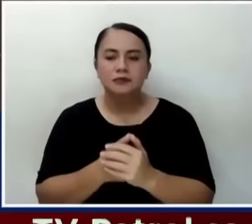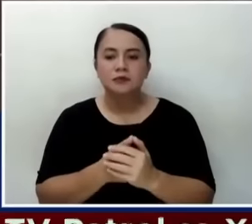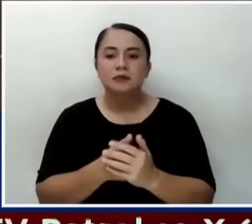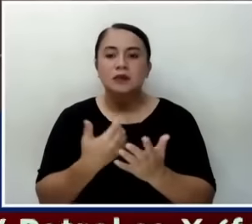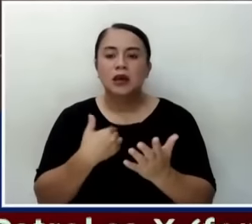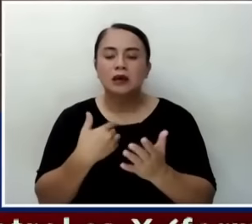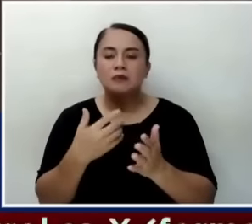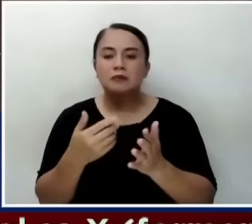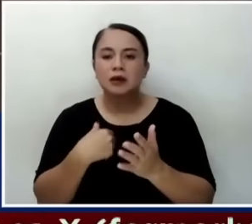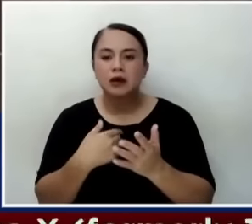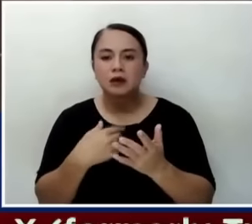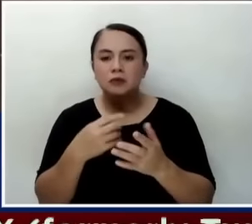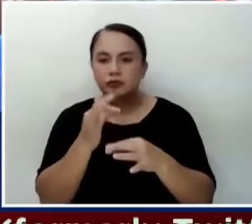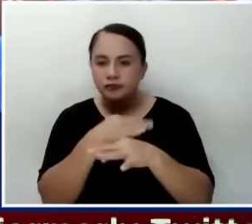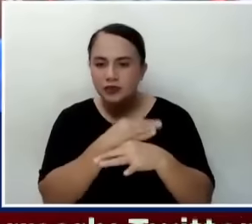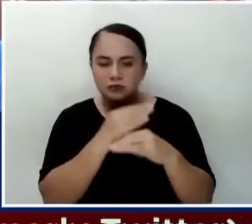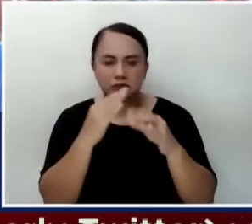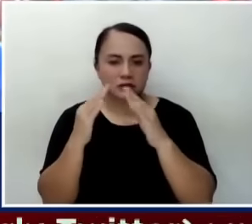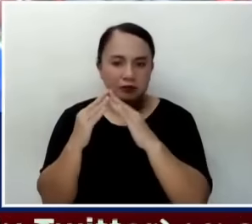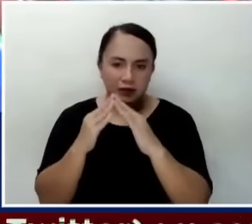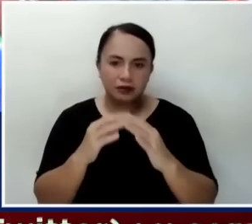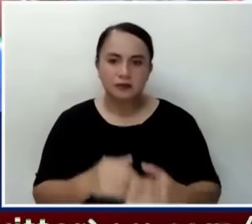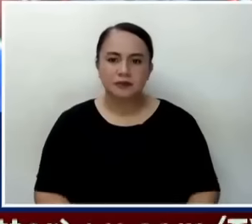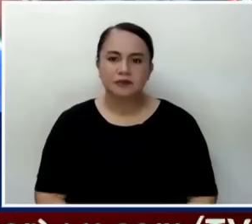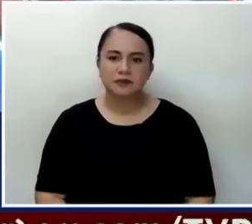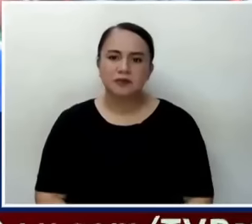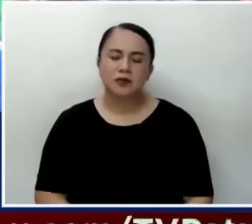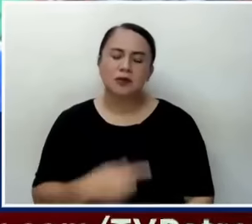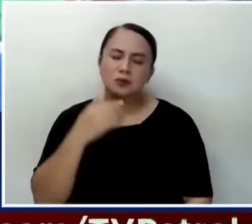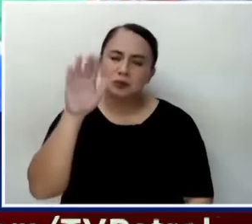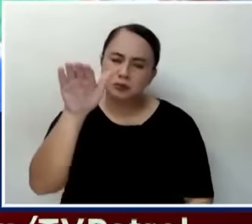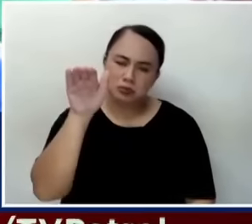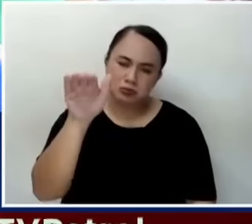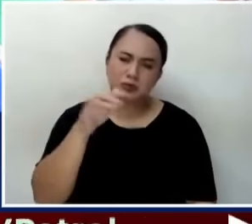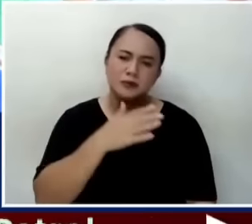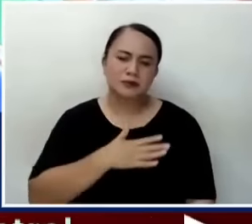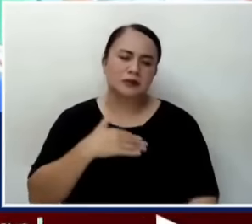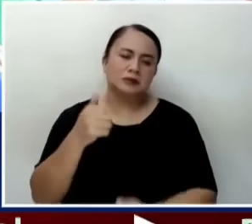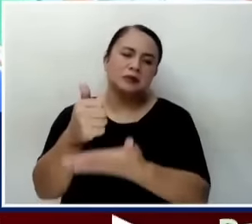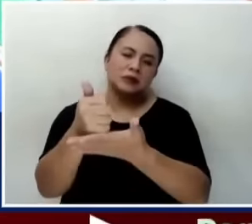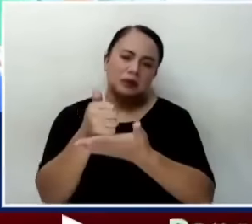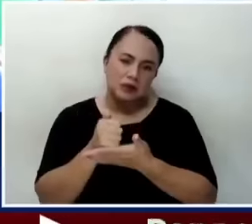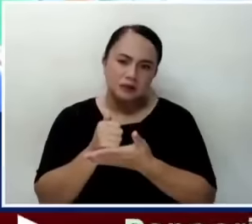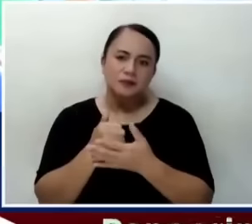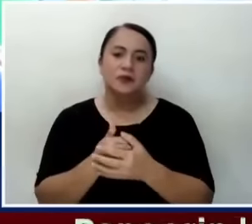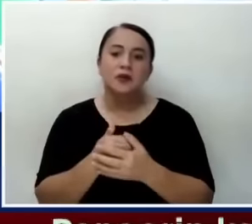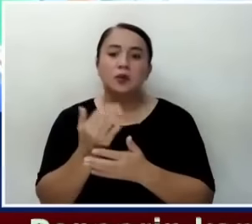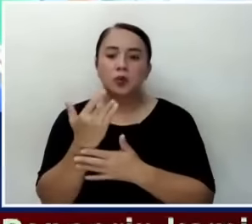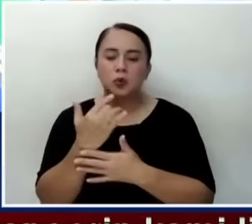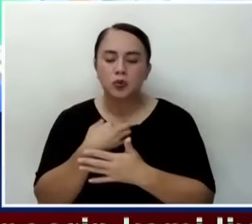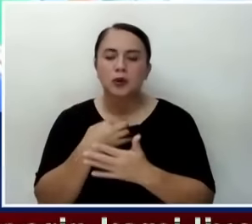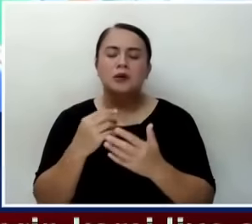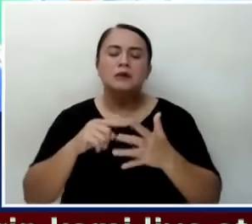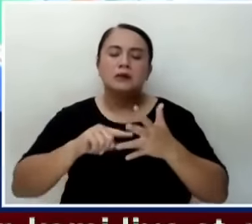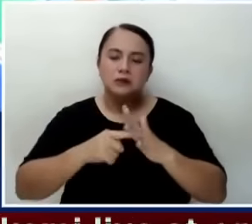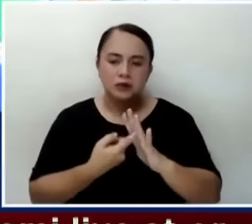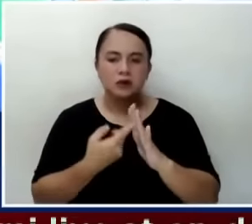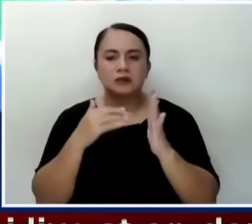sa pagpapagawa ng kanilang bahay. Nanawagan po ako sa inyo, natulungan niyo po sana kami na makapagsimula pa